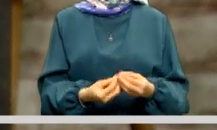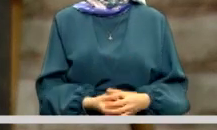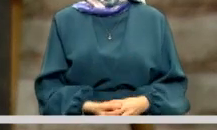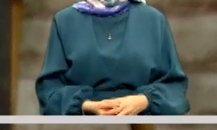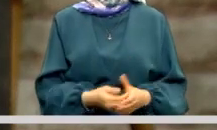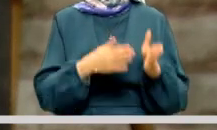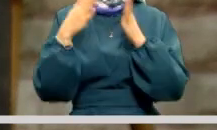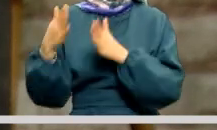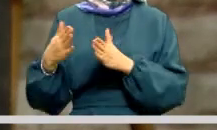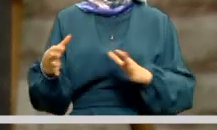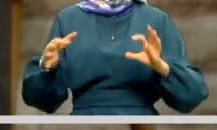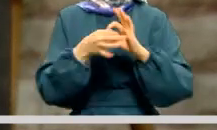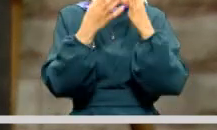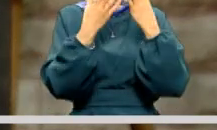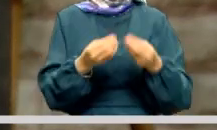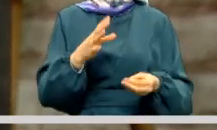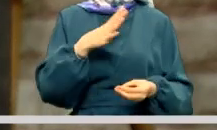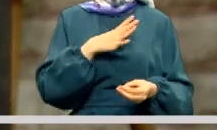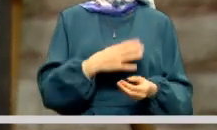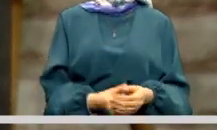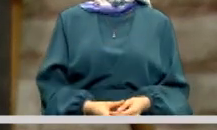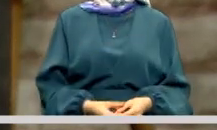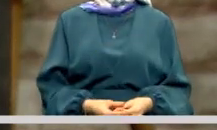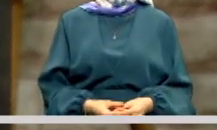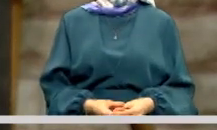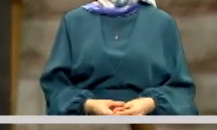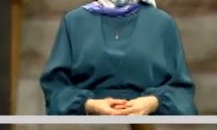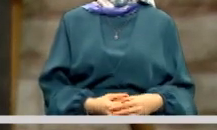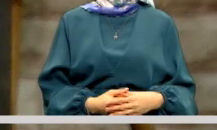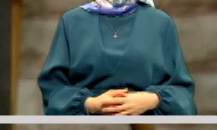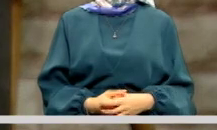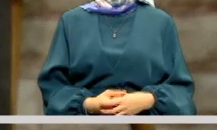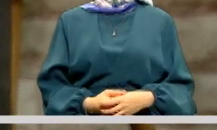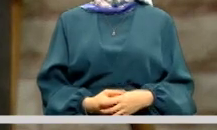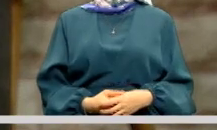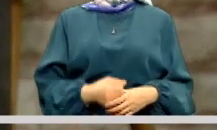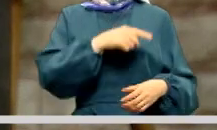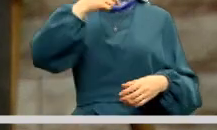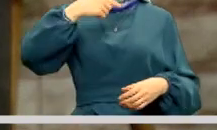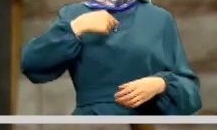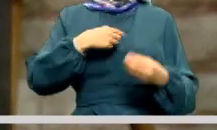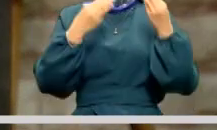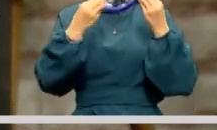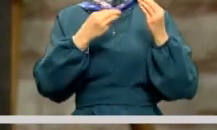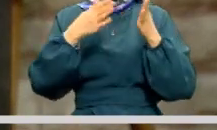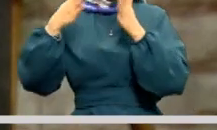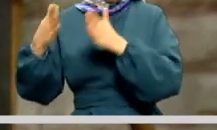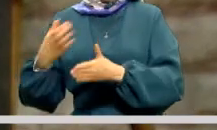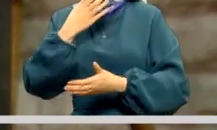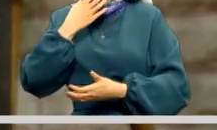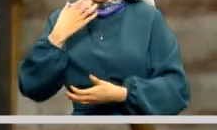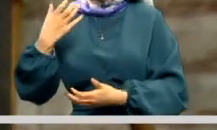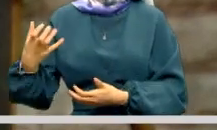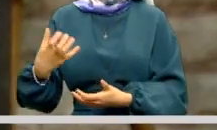taraflarını ilgilendiren kavramlardır Dolayısıyla Biz güzel yönünü tavsiye etmek